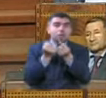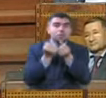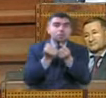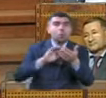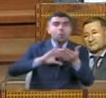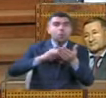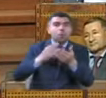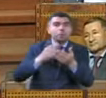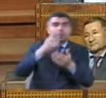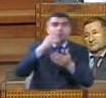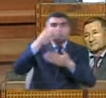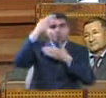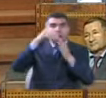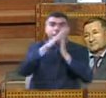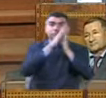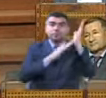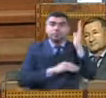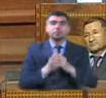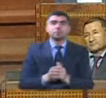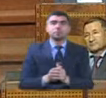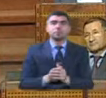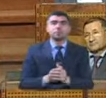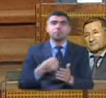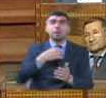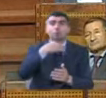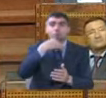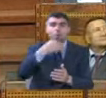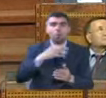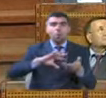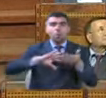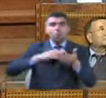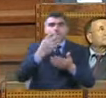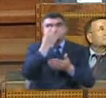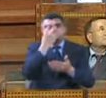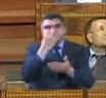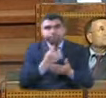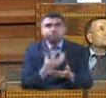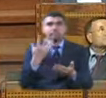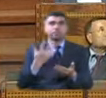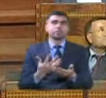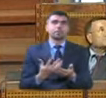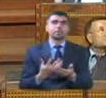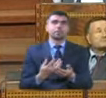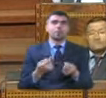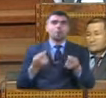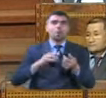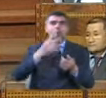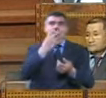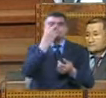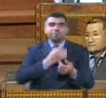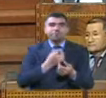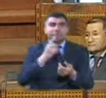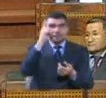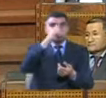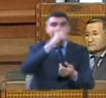الإنتاج الوطني؟ ناهيك عن مسألة الإحباط يعني الإحساس بالحجرة التي